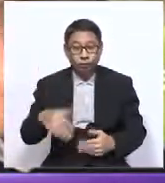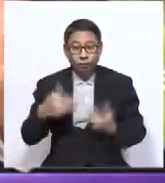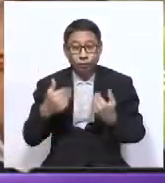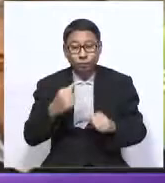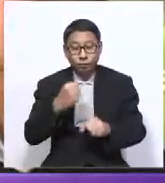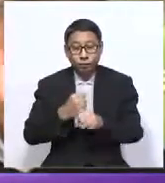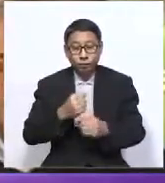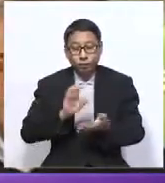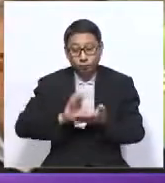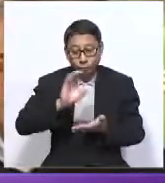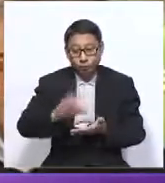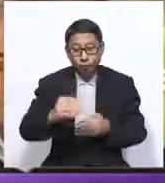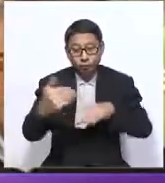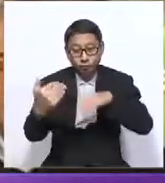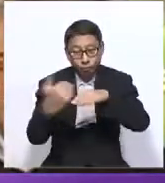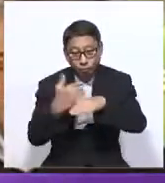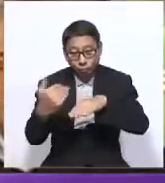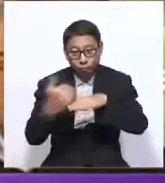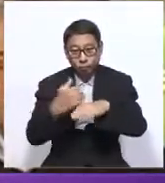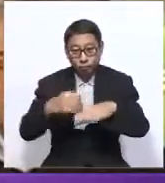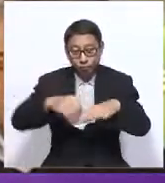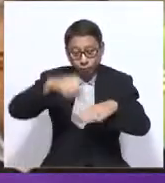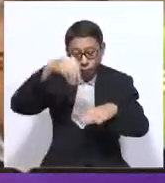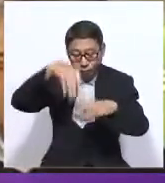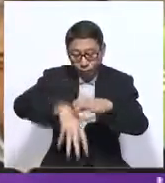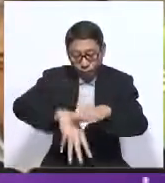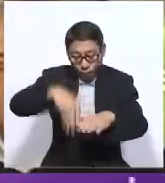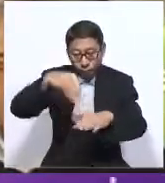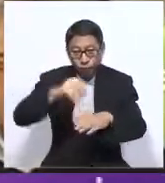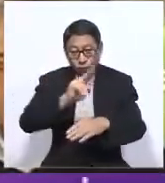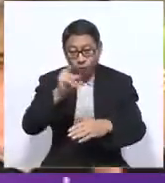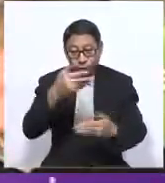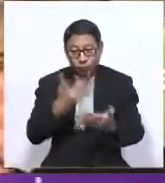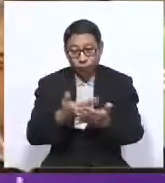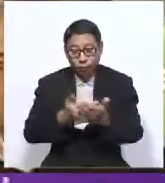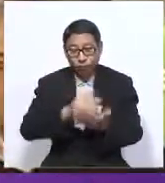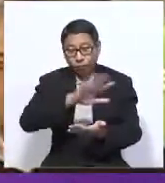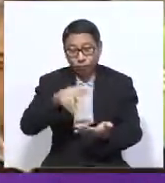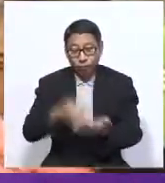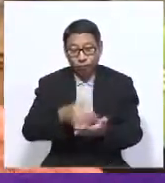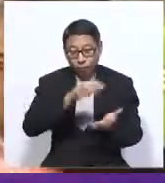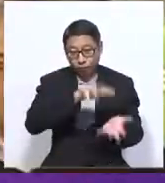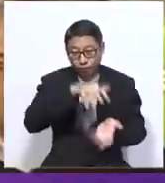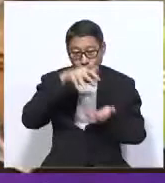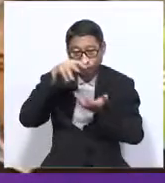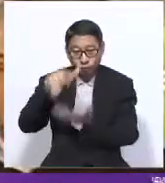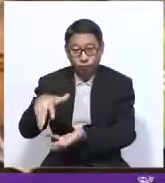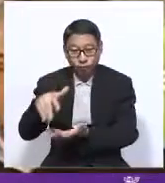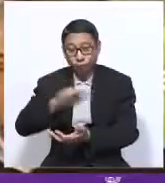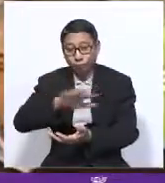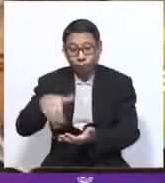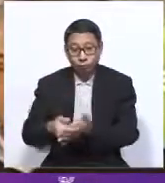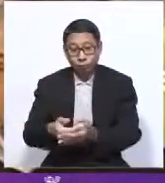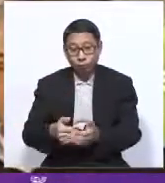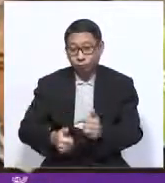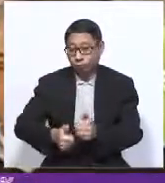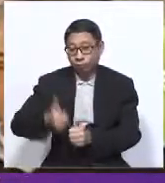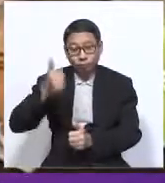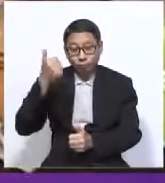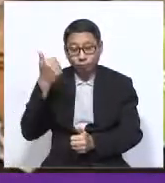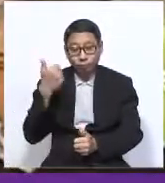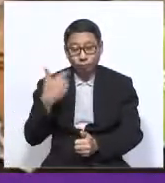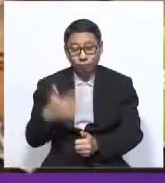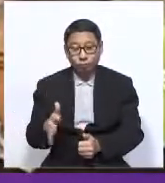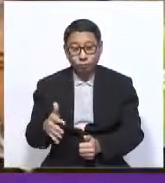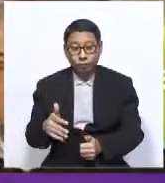ถนนหนทางใช่ไหมขุดเจาะหน้าไปนะมันต้องใช้เงินทั้งสิ้นนั่นแหละถ้าเงินทั้งหมดทุ่มตรงนี้ทั้งหมดมันไปไม่ได้เราต้องช่วยกันว่าเออเราจะเลี้